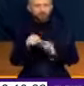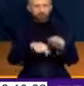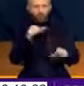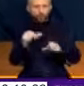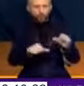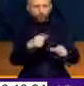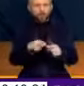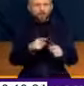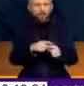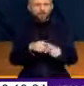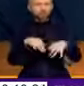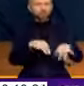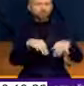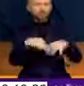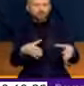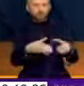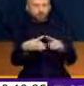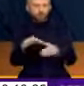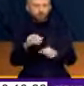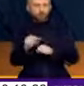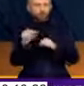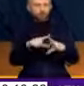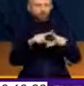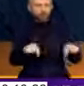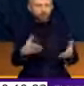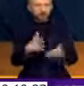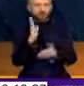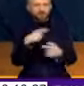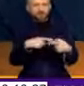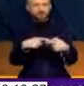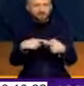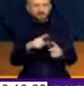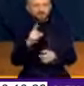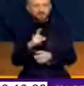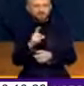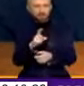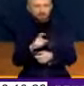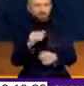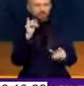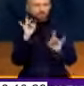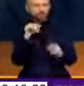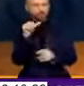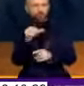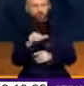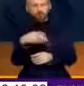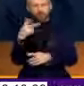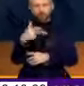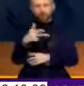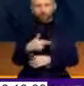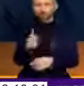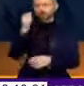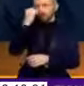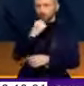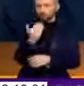року мобільні групи по охороні шкіл, які будуть зв'язані з тривожною кнопкою і з камерою. Дуже дякую вам за